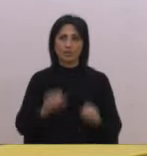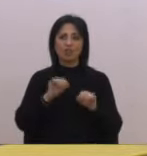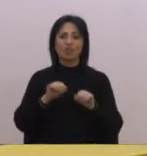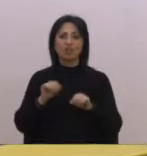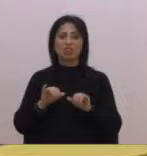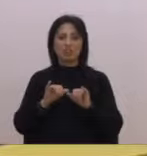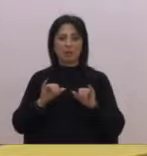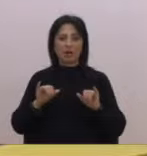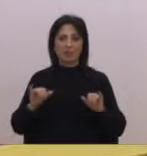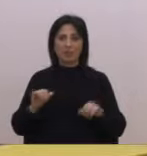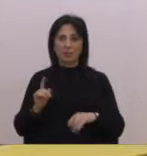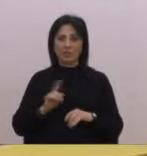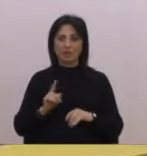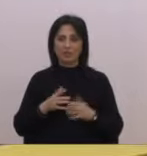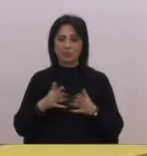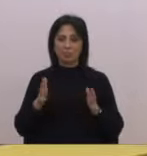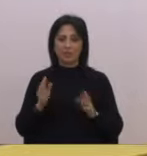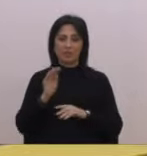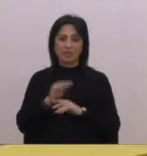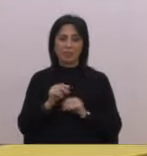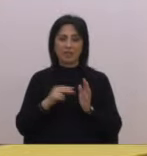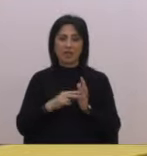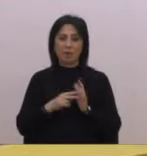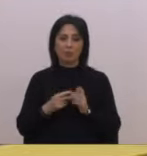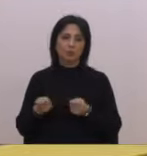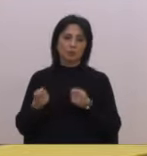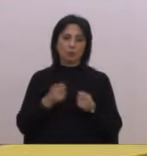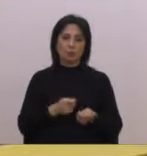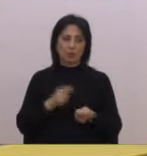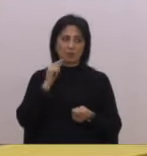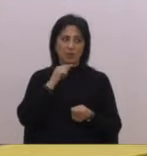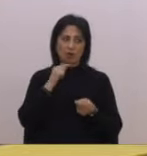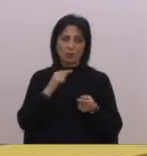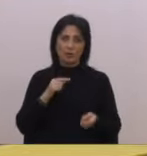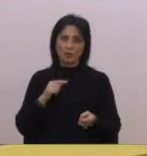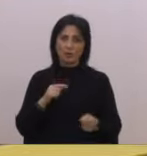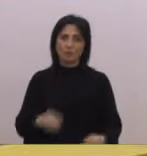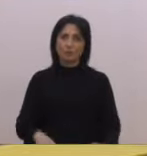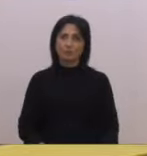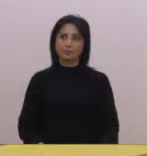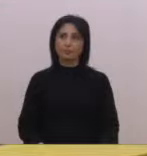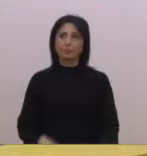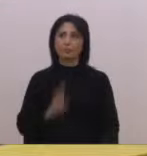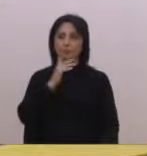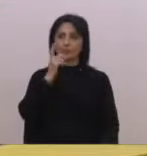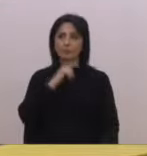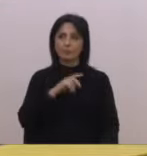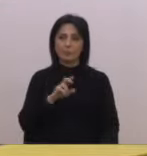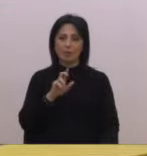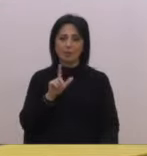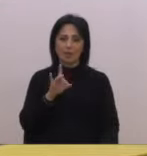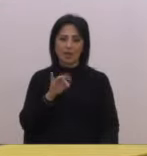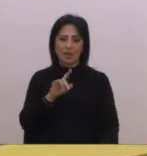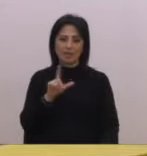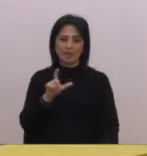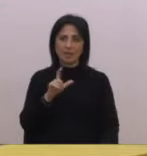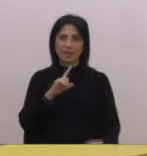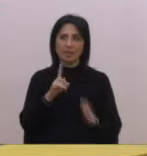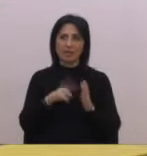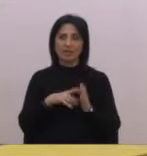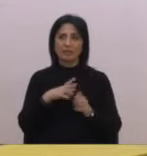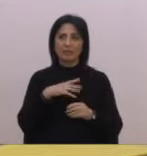შესაძლებლობების განვითარება, რაც მეტ დამატებით ღირებულებას შექმნის ჩვენს ეკონომიკაში. ქალბატონი ბერაძის კითხვა